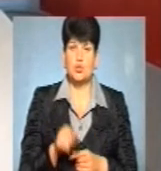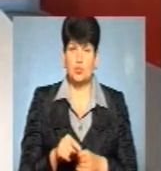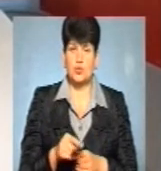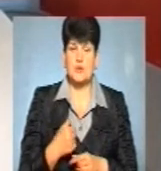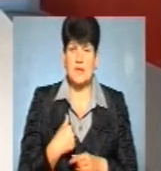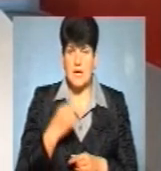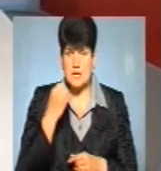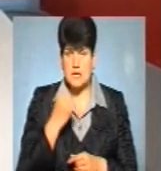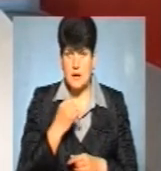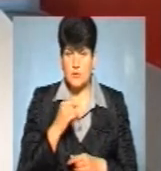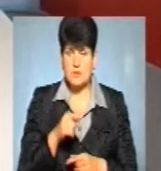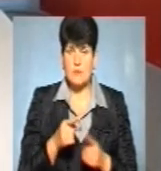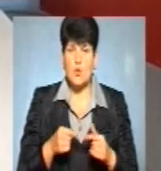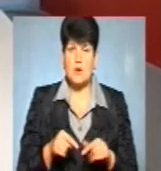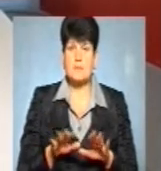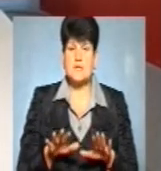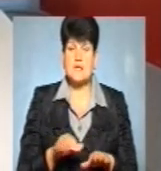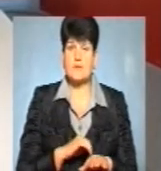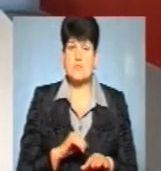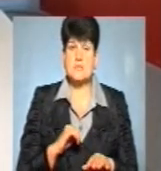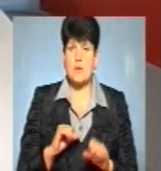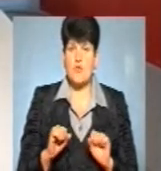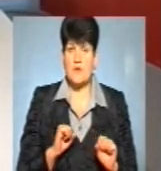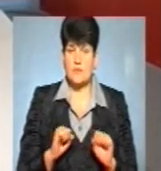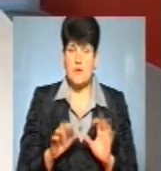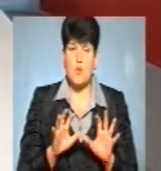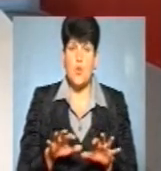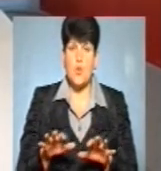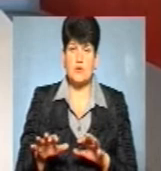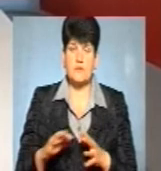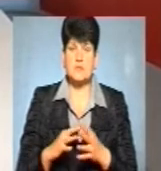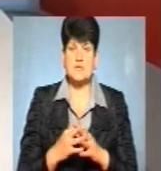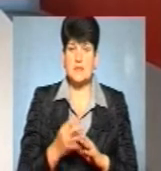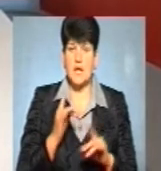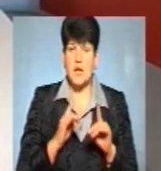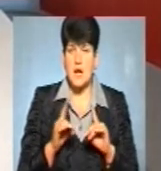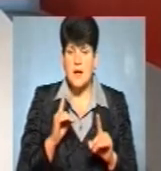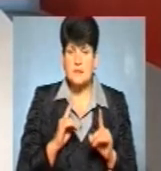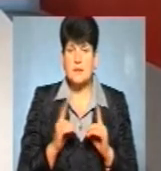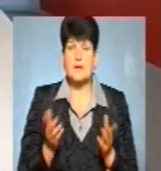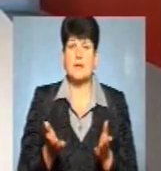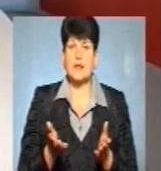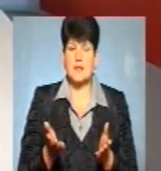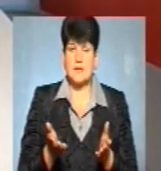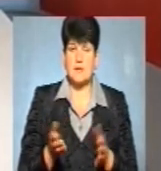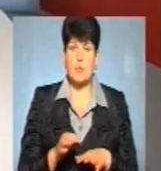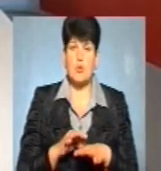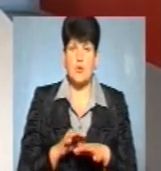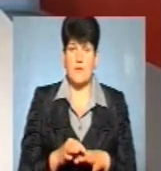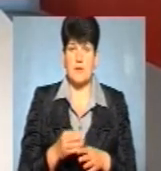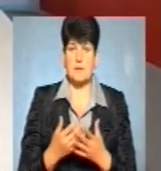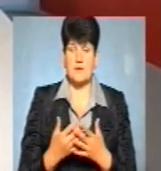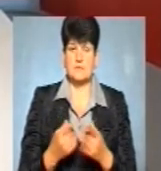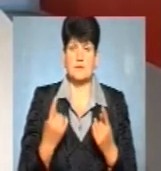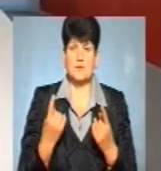я дякую тим органам місцевого самоврядування, головам сільських, селищних рад, які провели, мабуть,